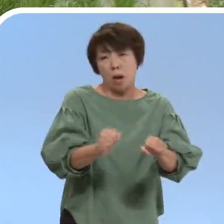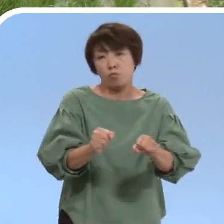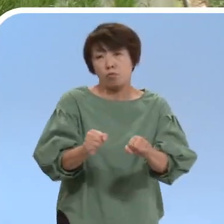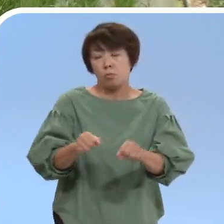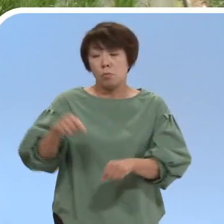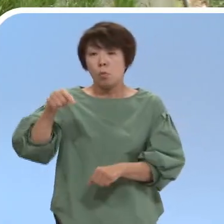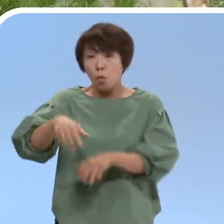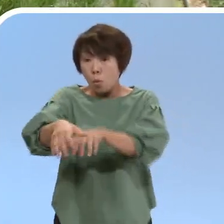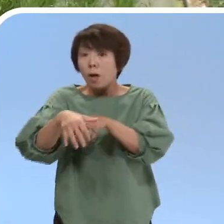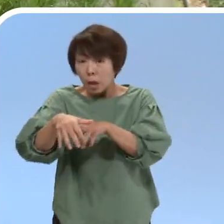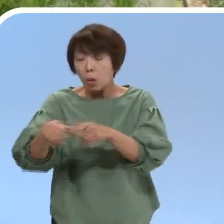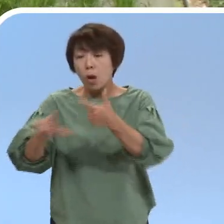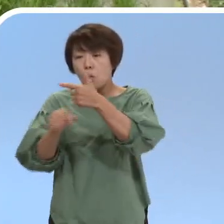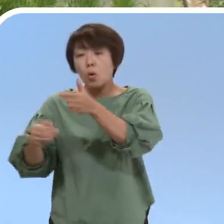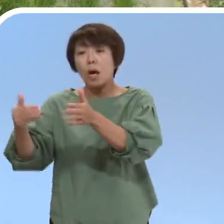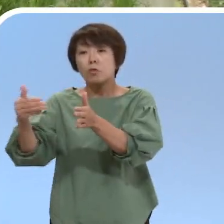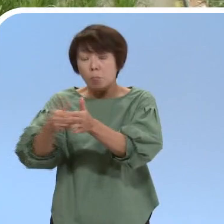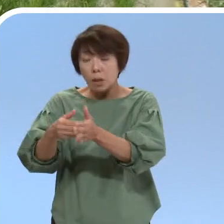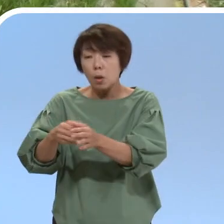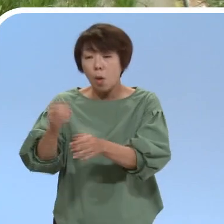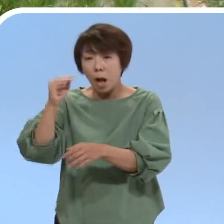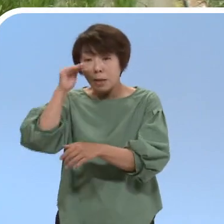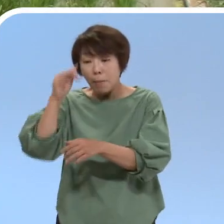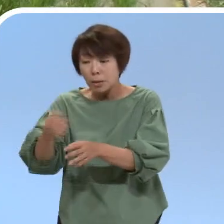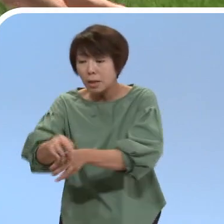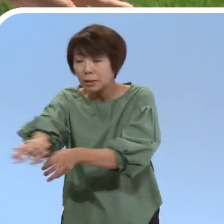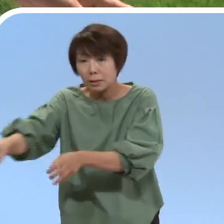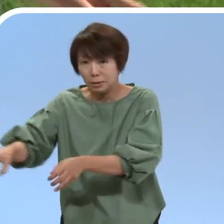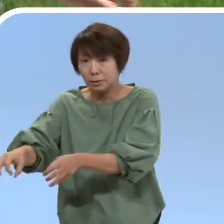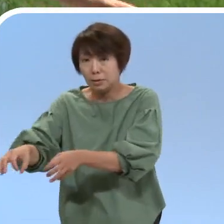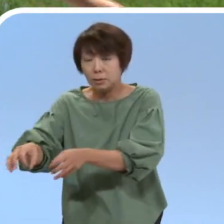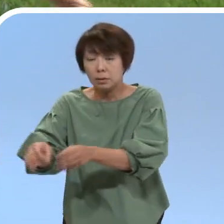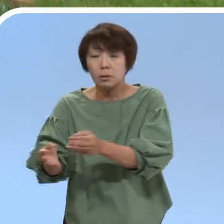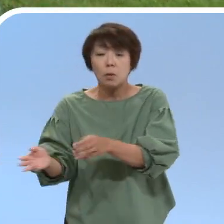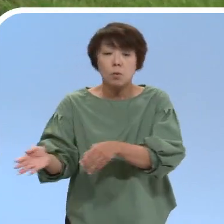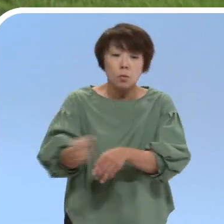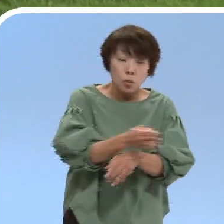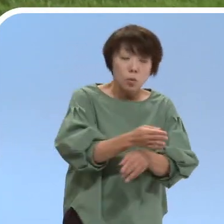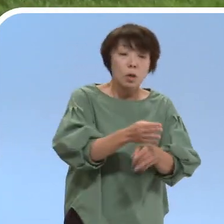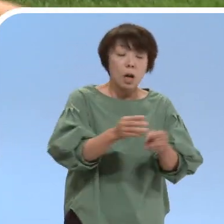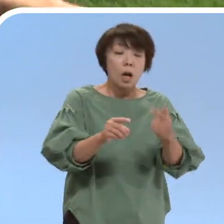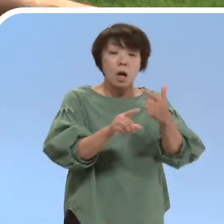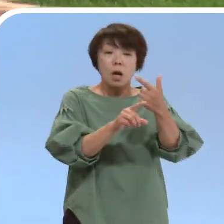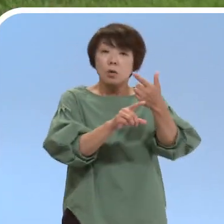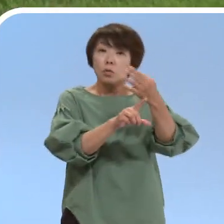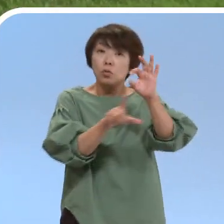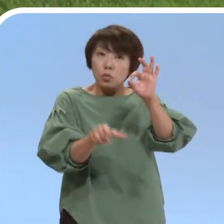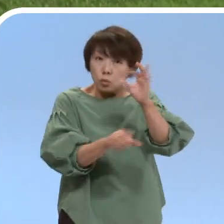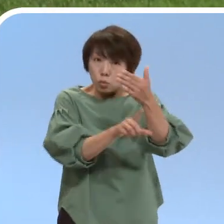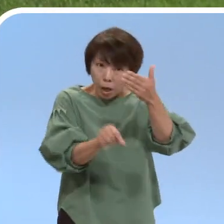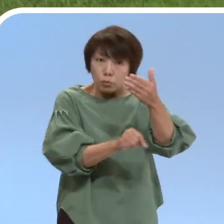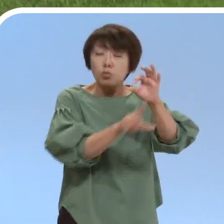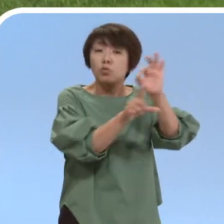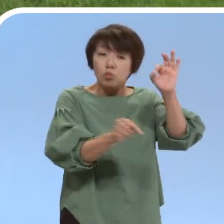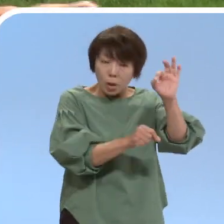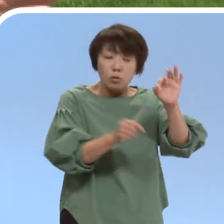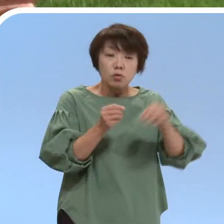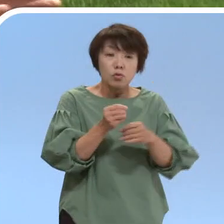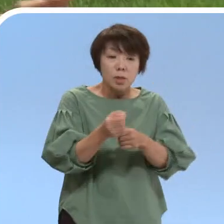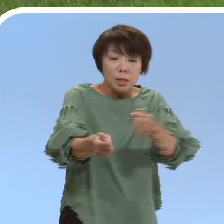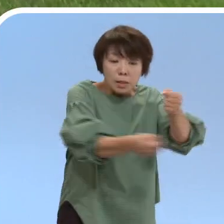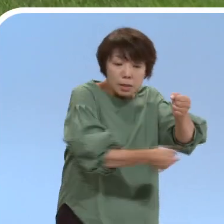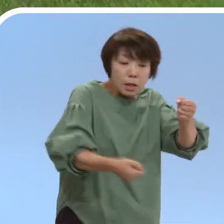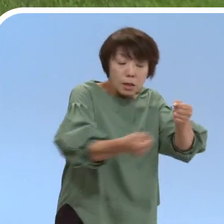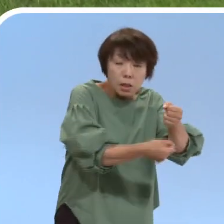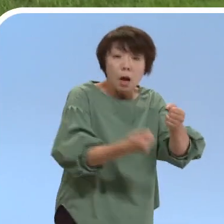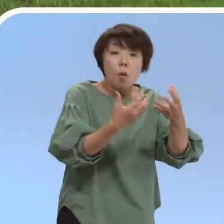6月の中旬ぐらいまで玉ねぎが植わってました。9月とか10月ぐらいに稲刈りが終わって、そこから玉ねぎを植える